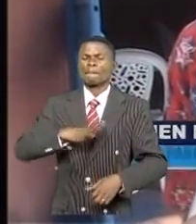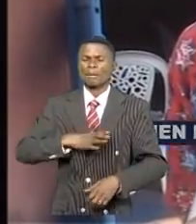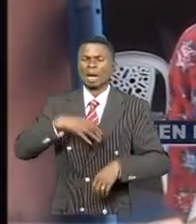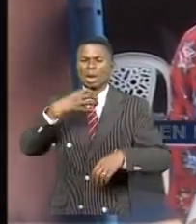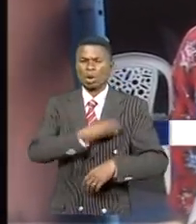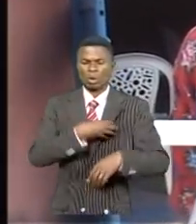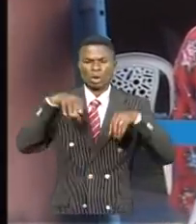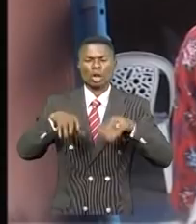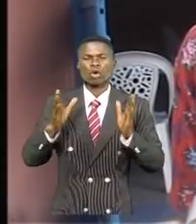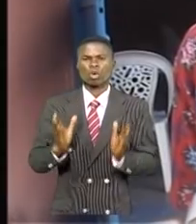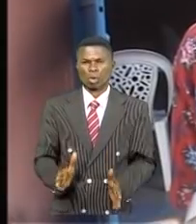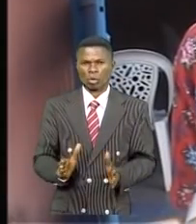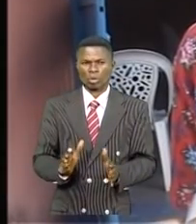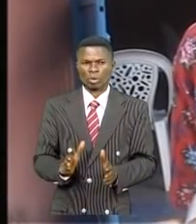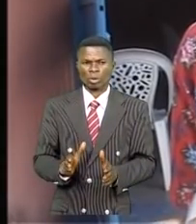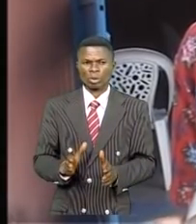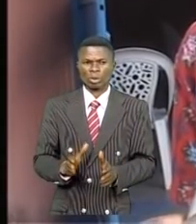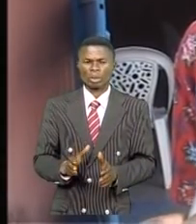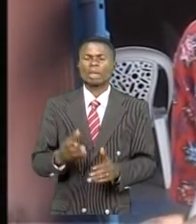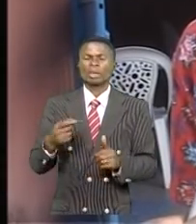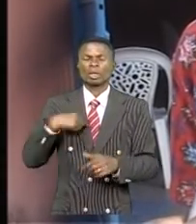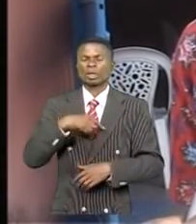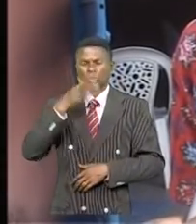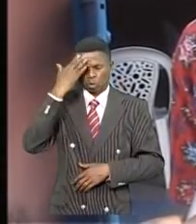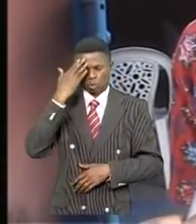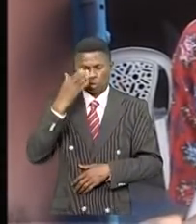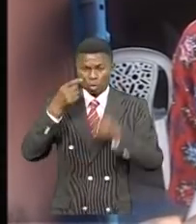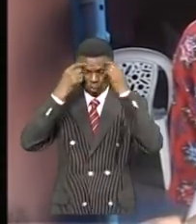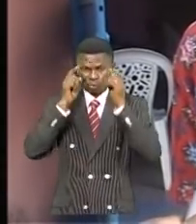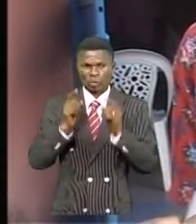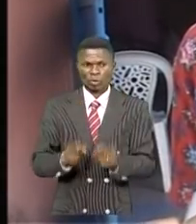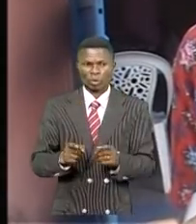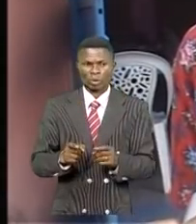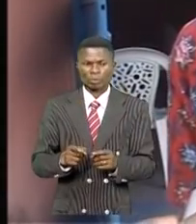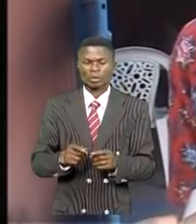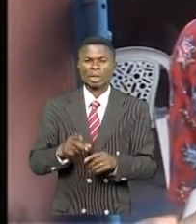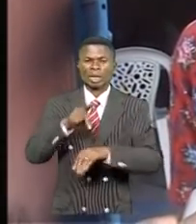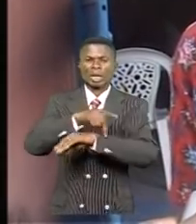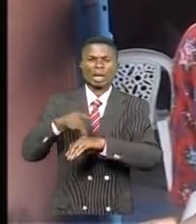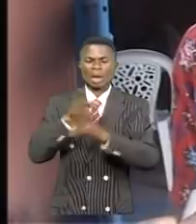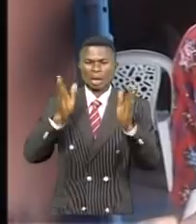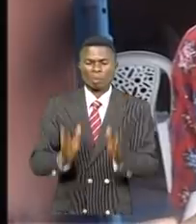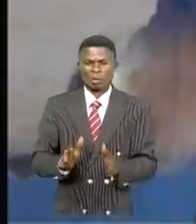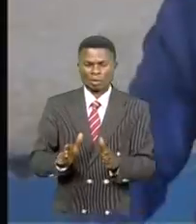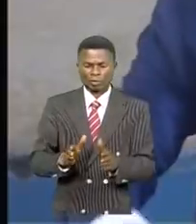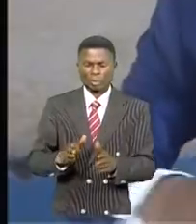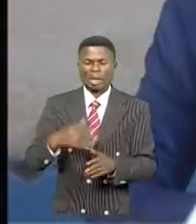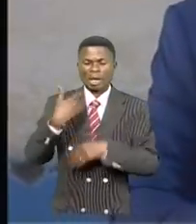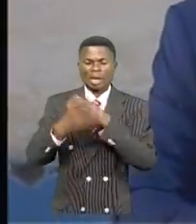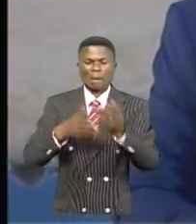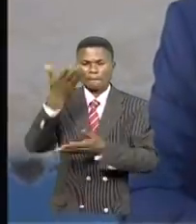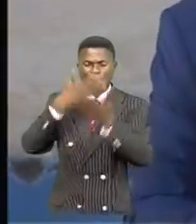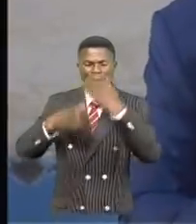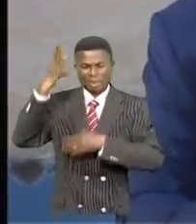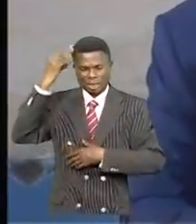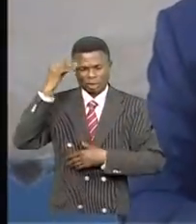Congolais. Nous avons tenu à ce que nos paroissiens puissent partager cet esprit. L'orateur du jour